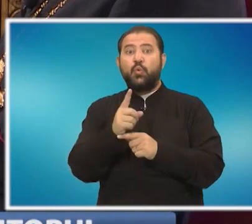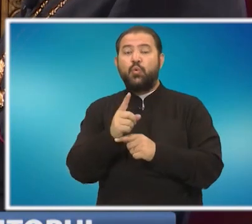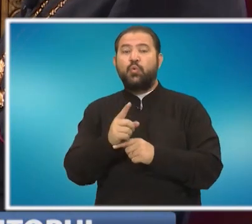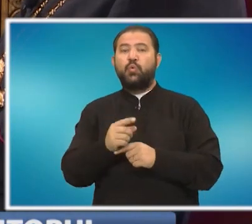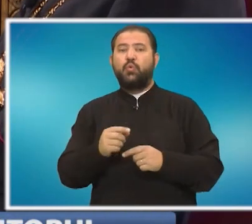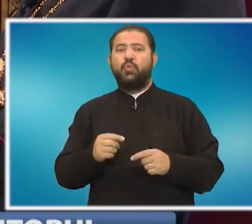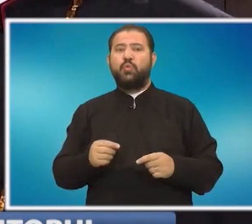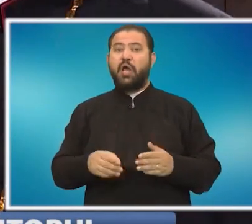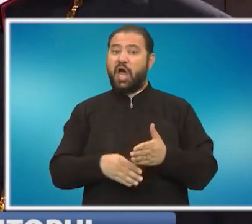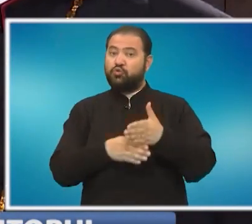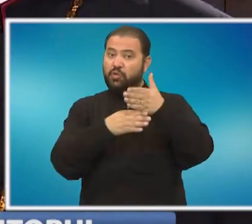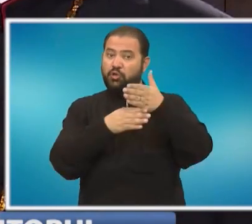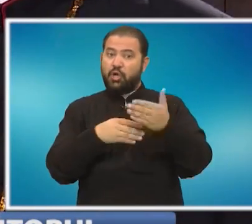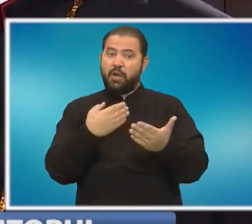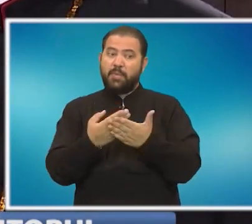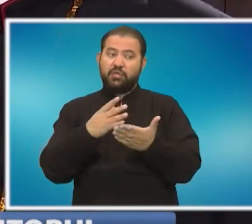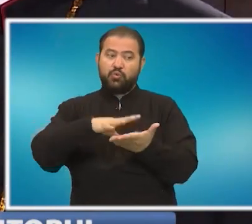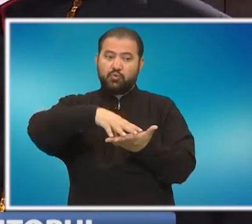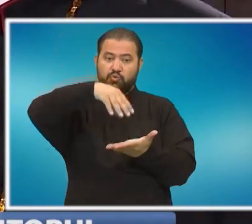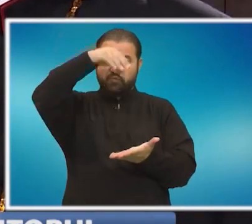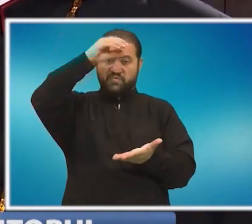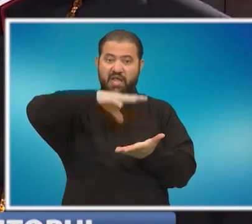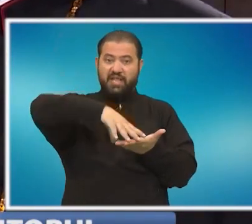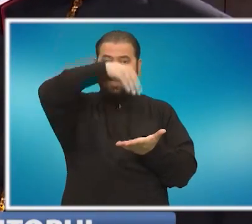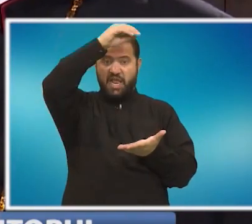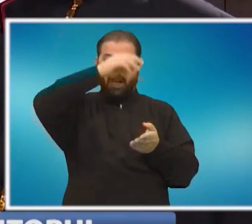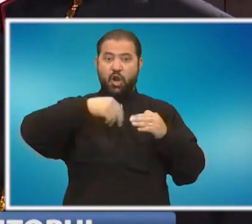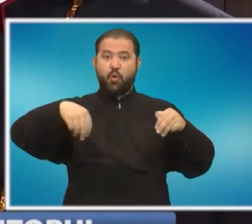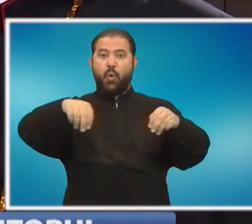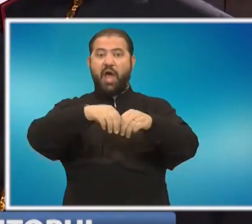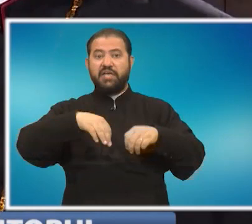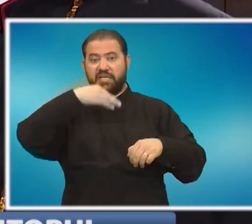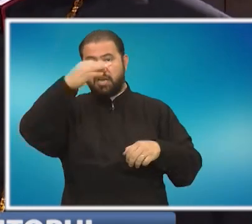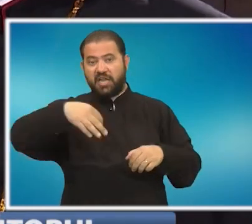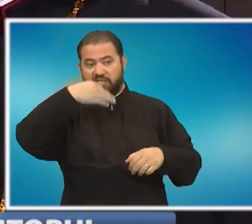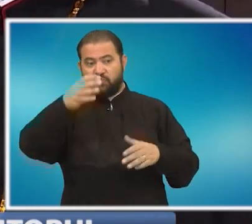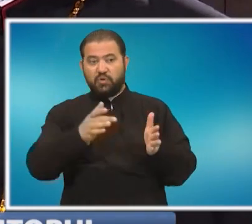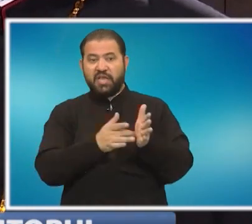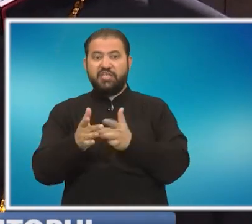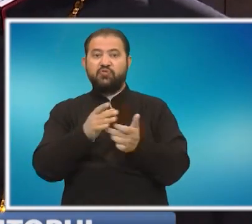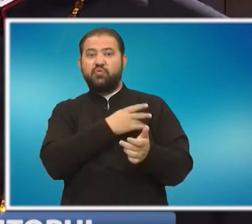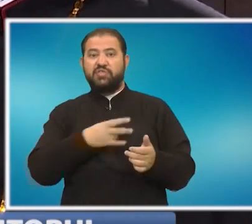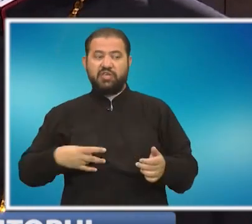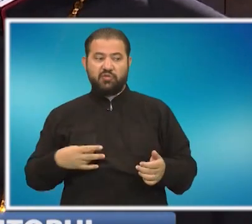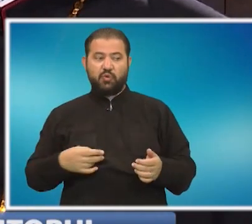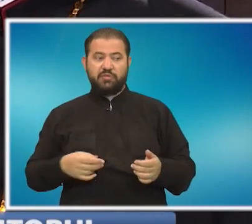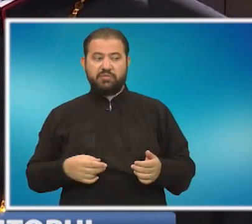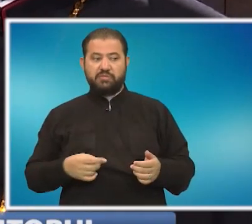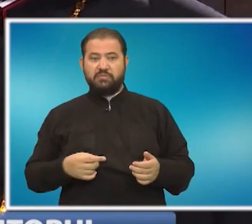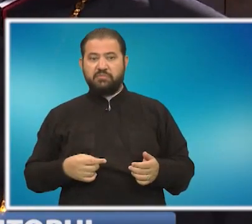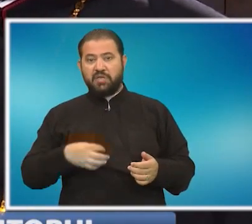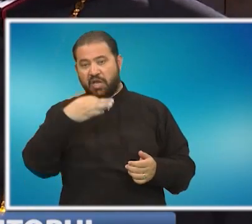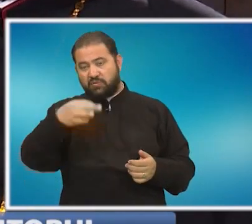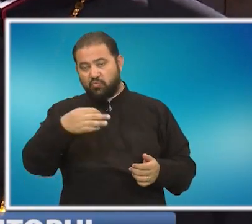un lucru foarte folositor pentru suflet. Ne spune Mântuitorul Iisus Hristos când ne dă